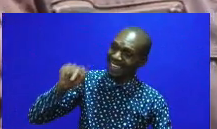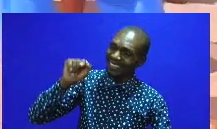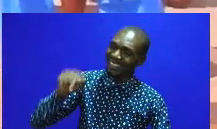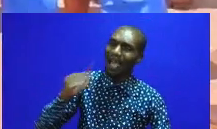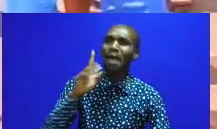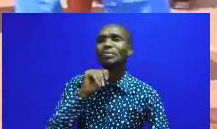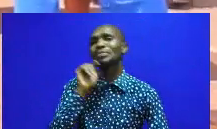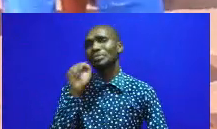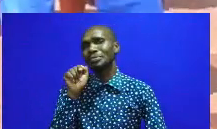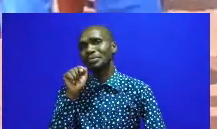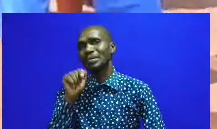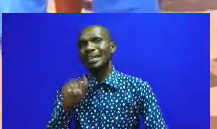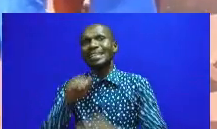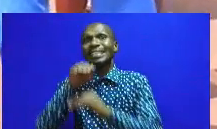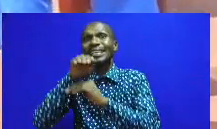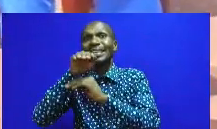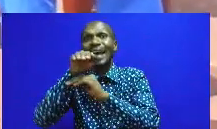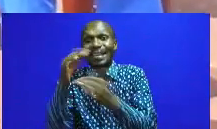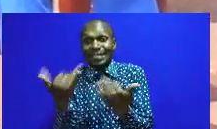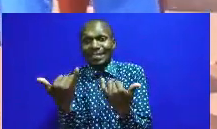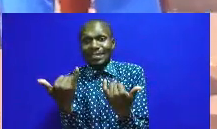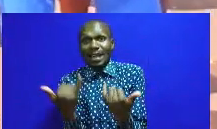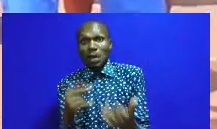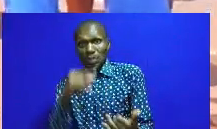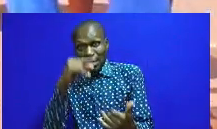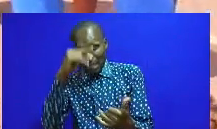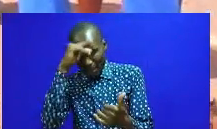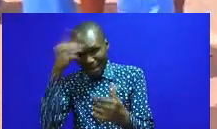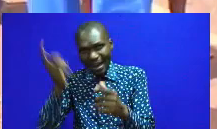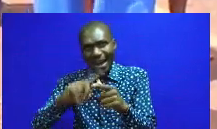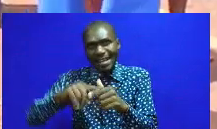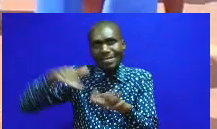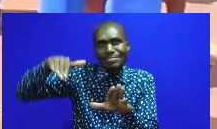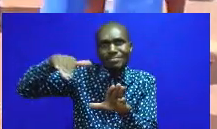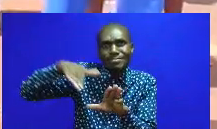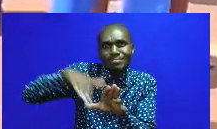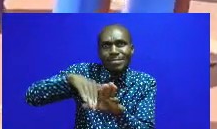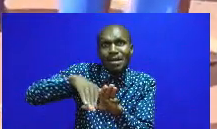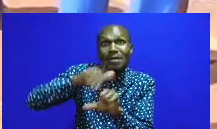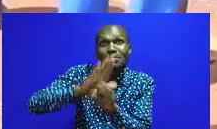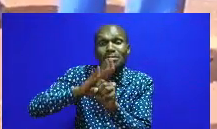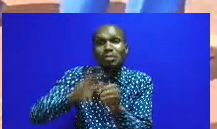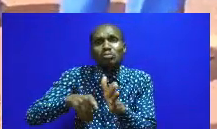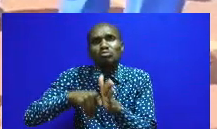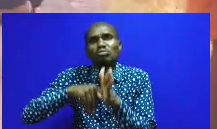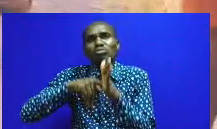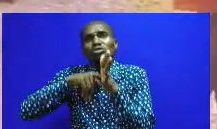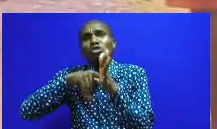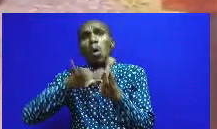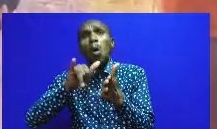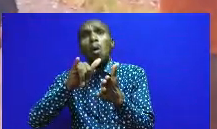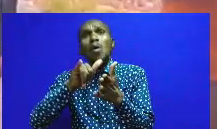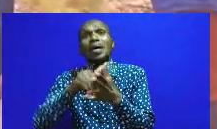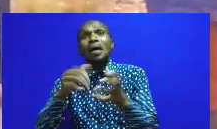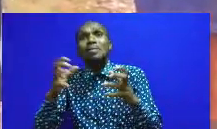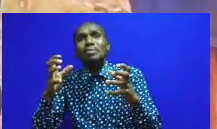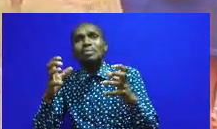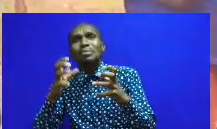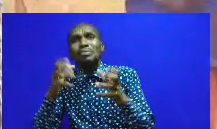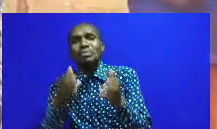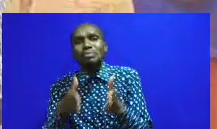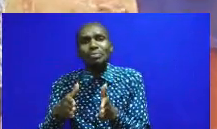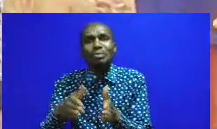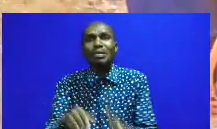wa lamu oko boli ya kwabo na serikali na bara ime bunge ya kitutu cha che south kwene kiavuna eke ombegie che